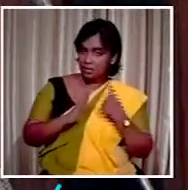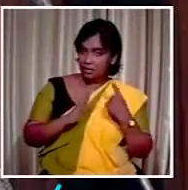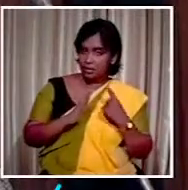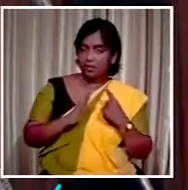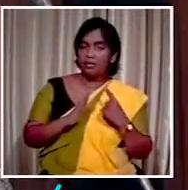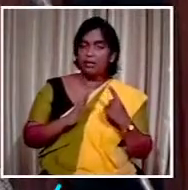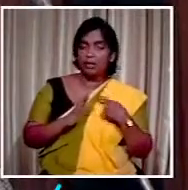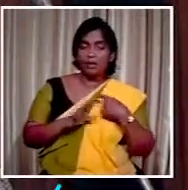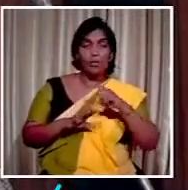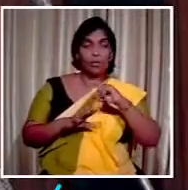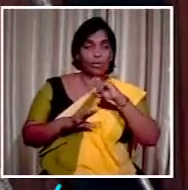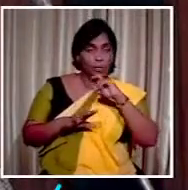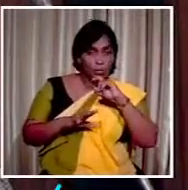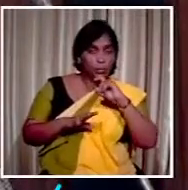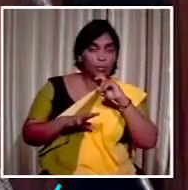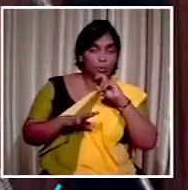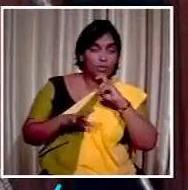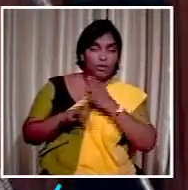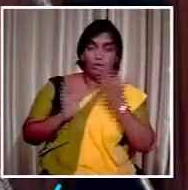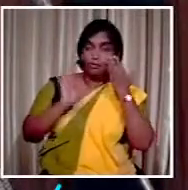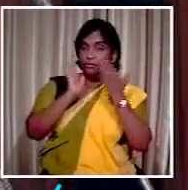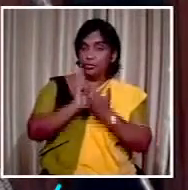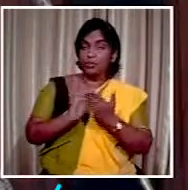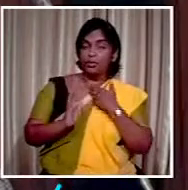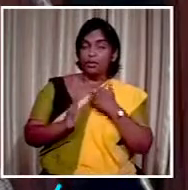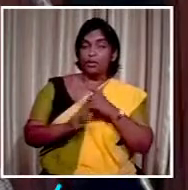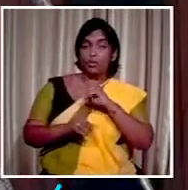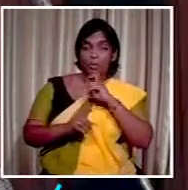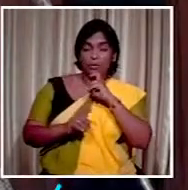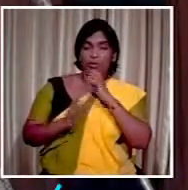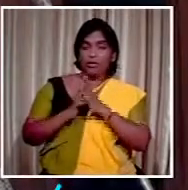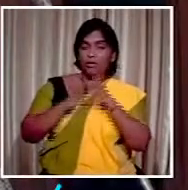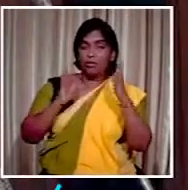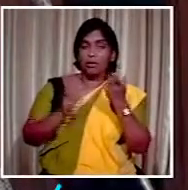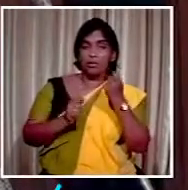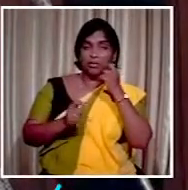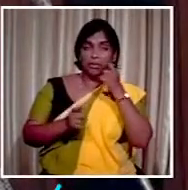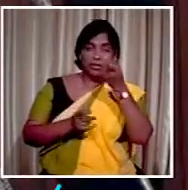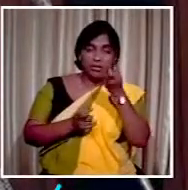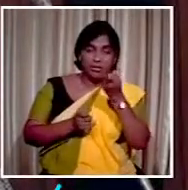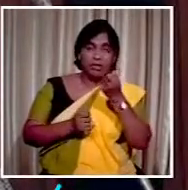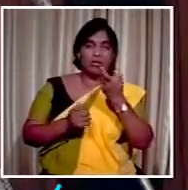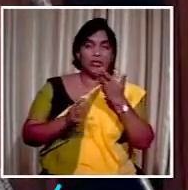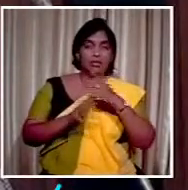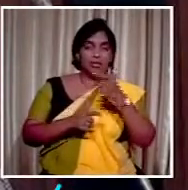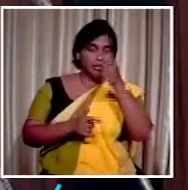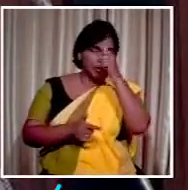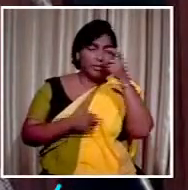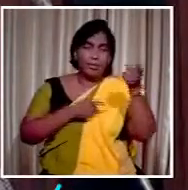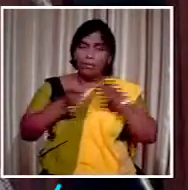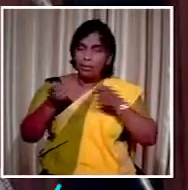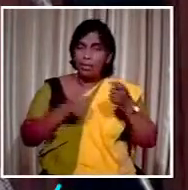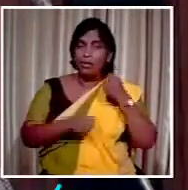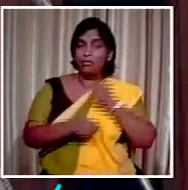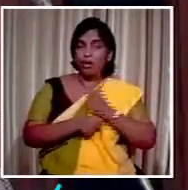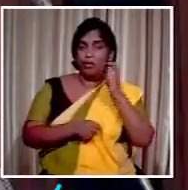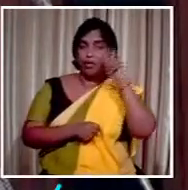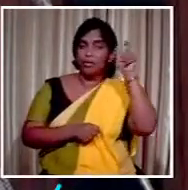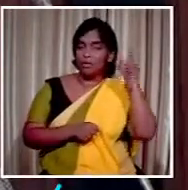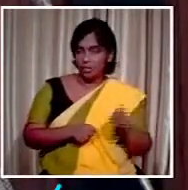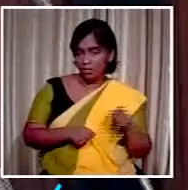අපි අධිකරණ වල ඔප්පු කරලා නඩු තීන්දුව තියෙනවා කෝටි ගණන් මහජන දේපල වනසපු රාජ්‍ය